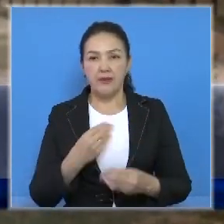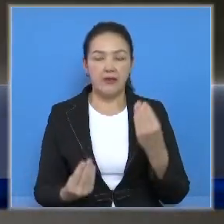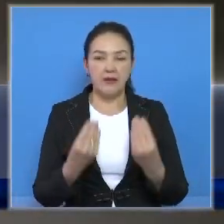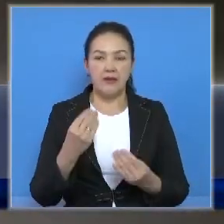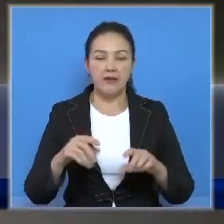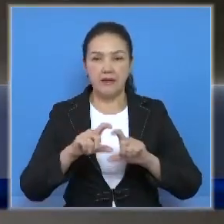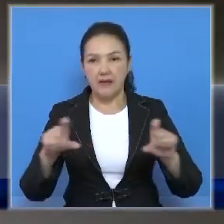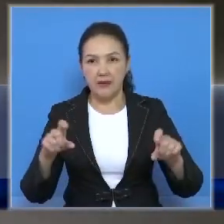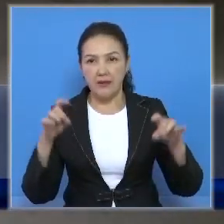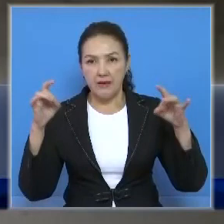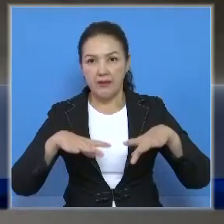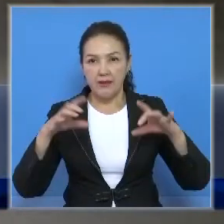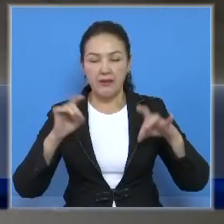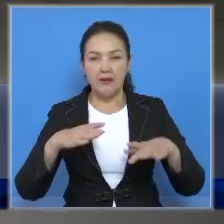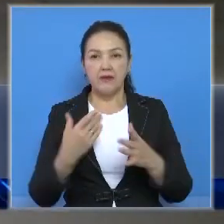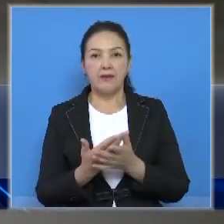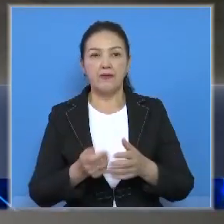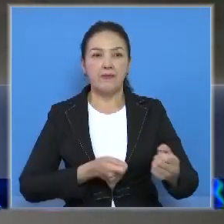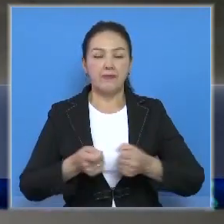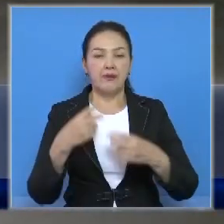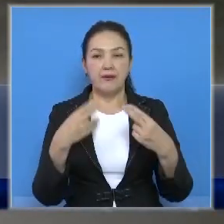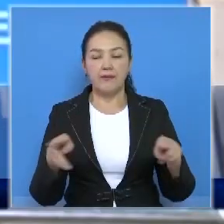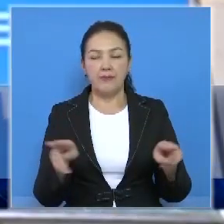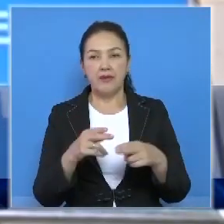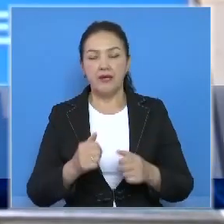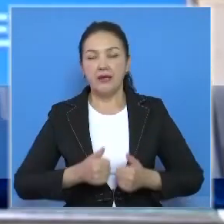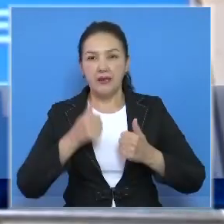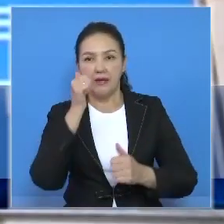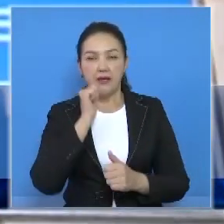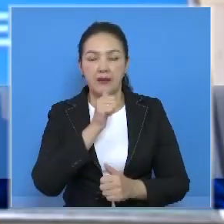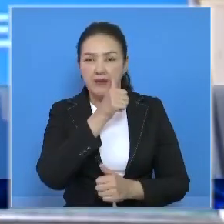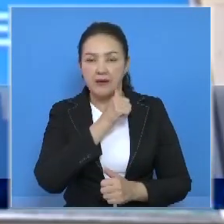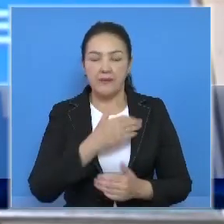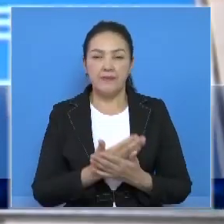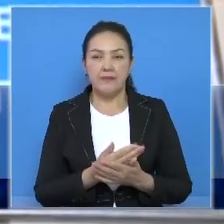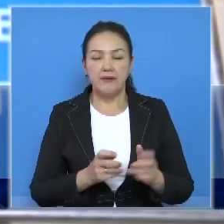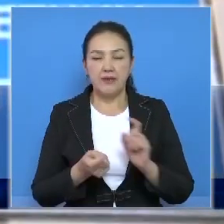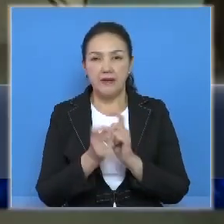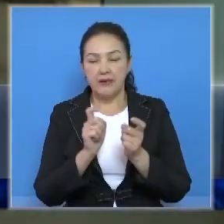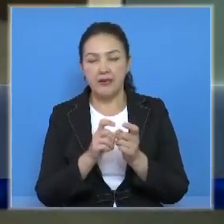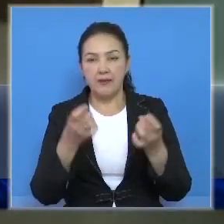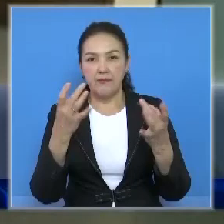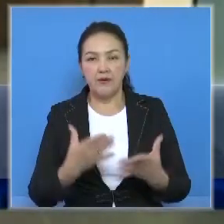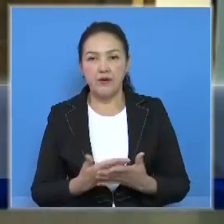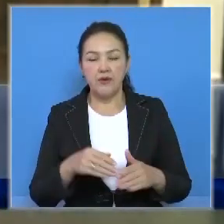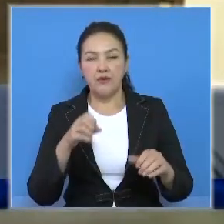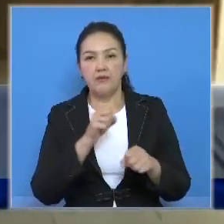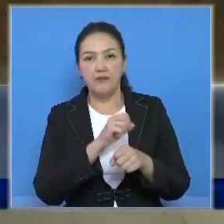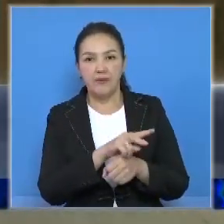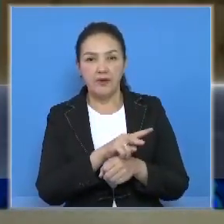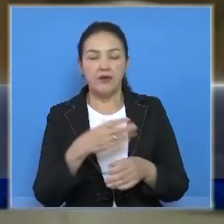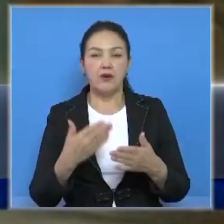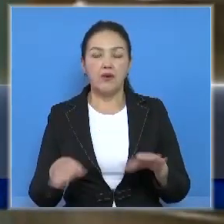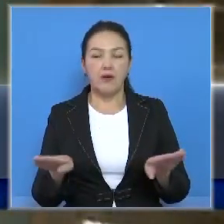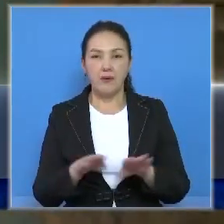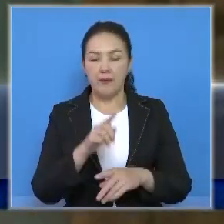развлекательных заведениях. Большинство конфликтов руководство клубов и баров старается скрывать. Зачинщиков конфликтов часто просто выставляют за двери. К слову,